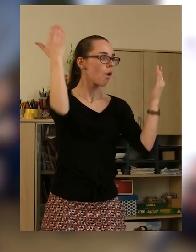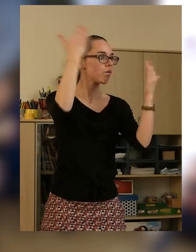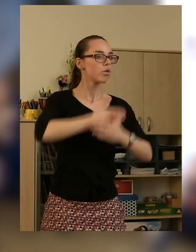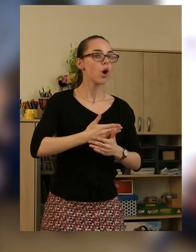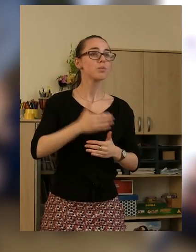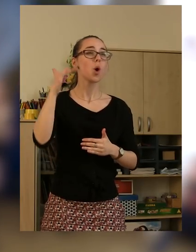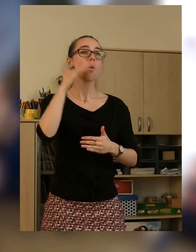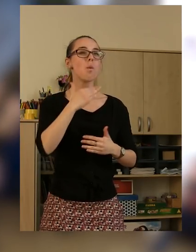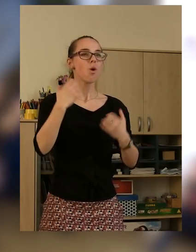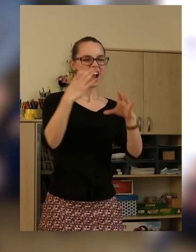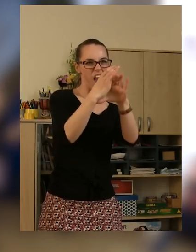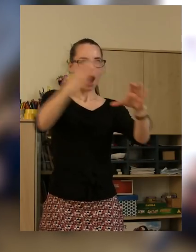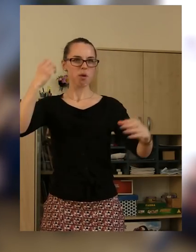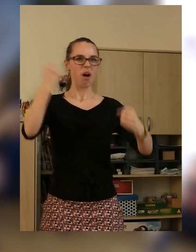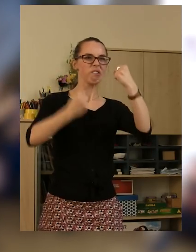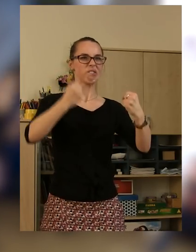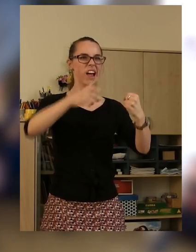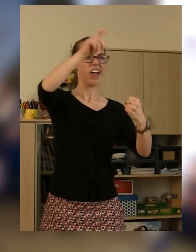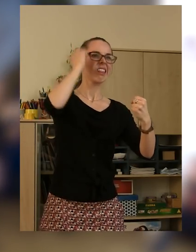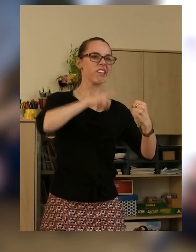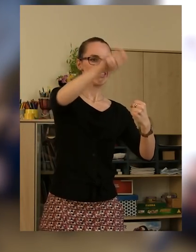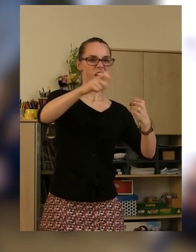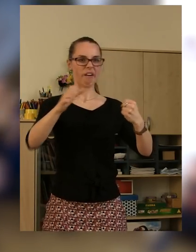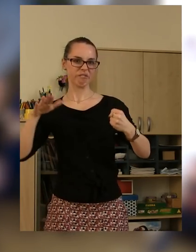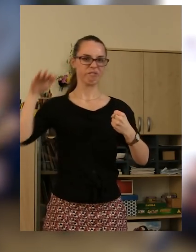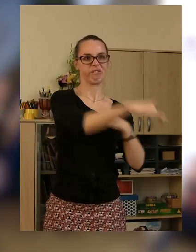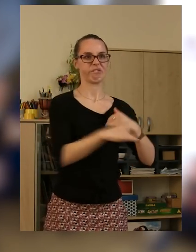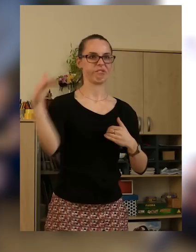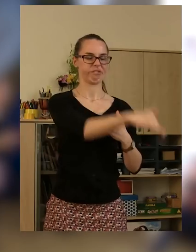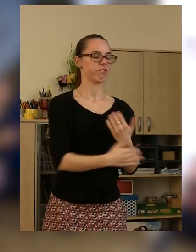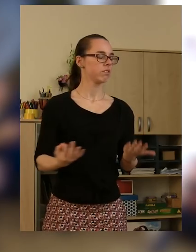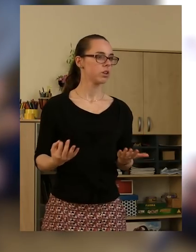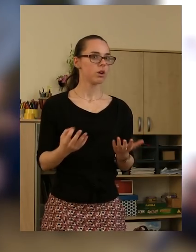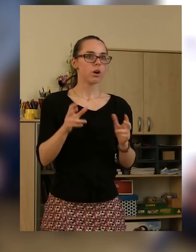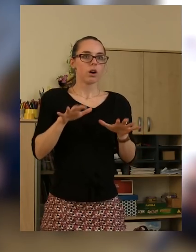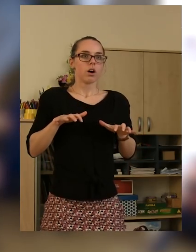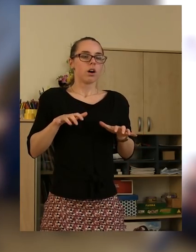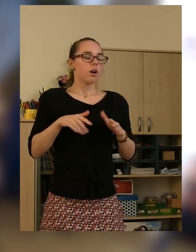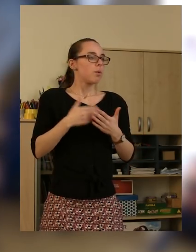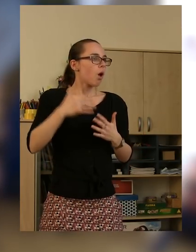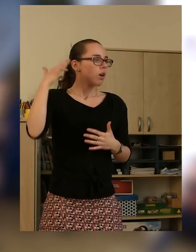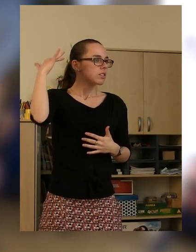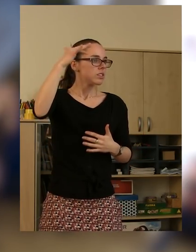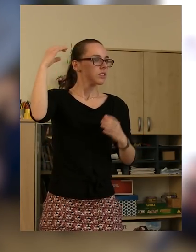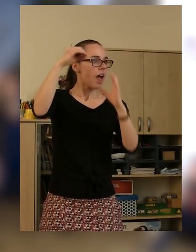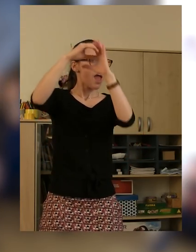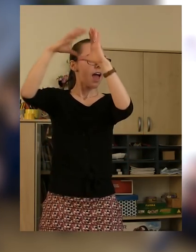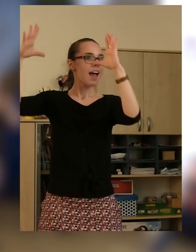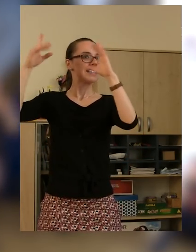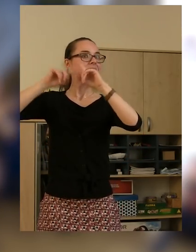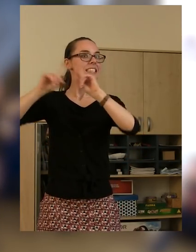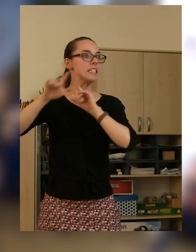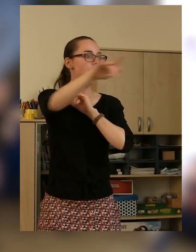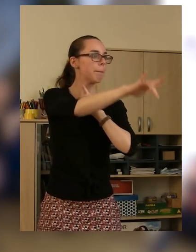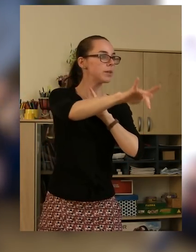lidech. To je telepatický sen. No, ve snu vlastně vnímáte to, co se děje na jiném místě ve stejnou dobu.